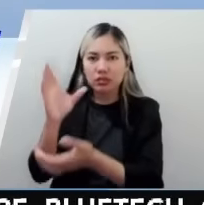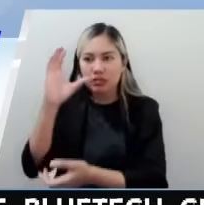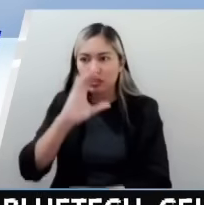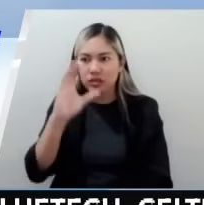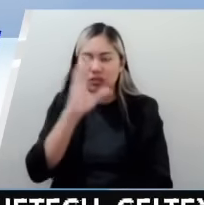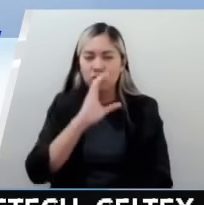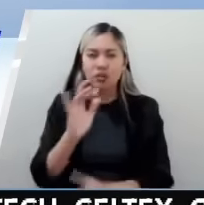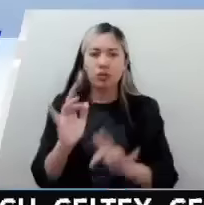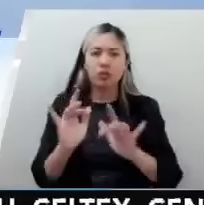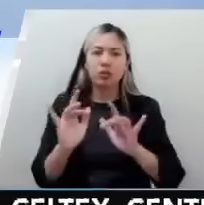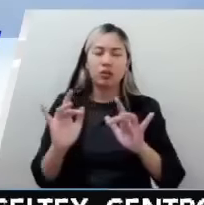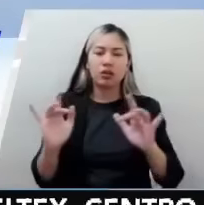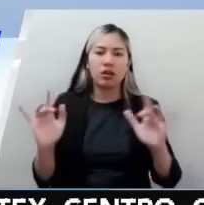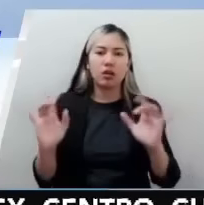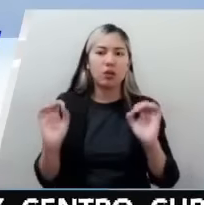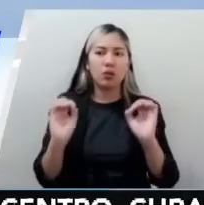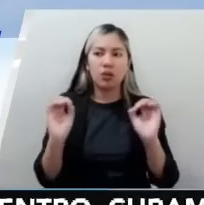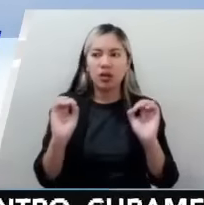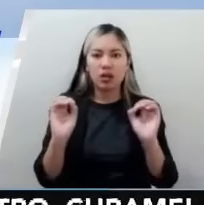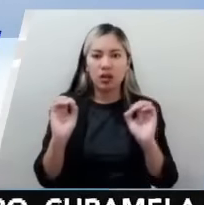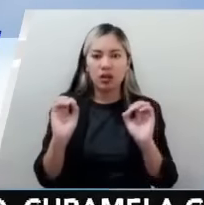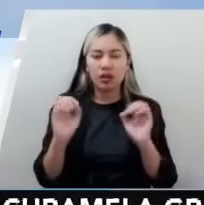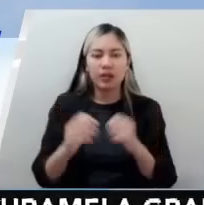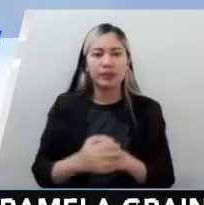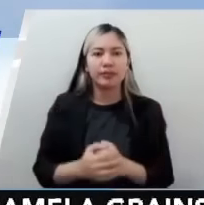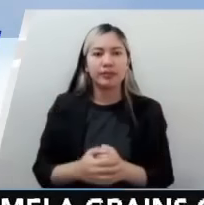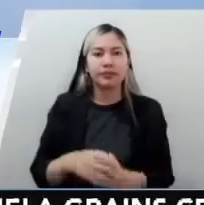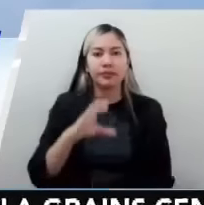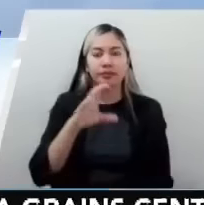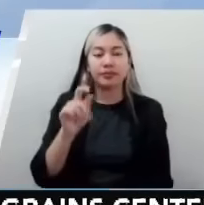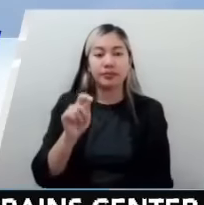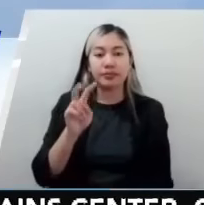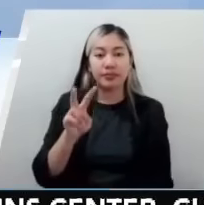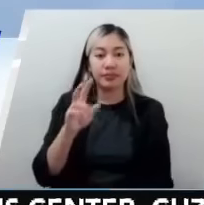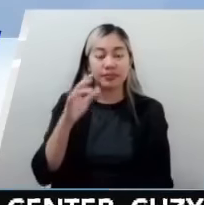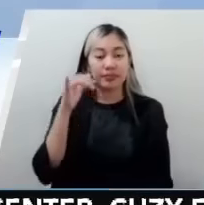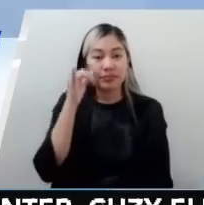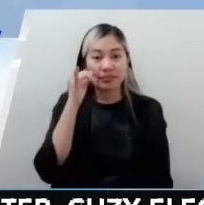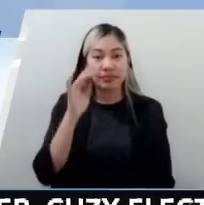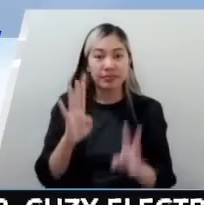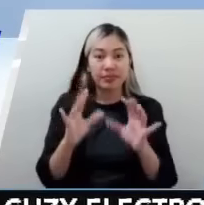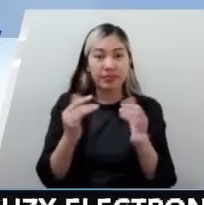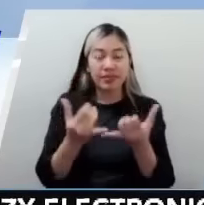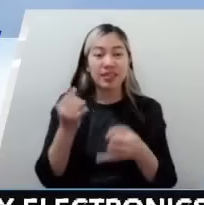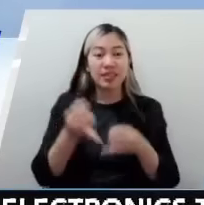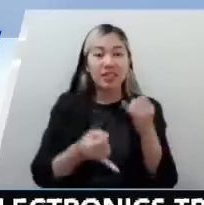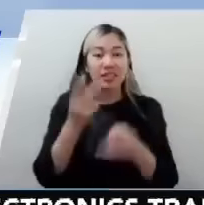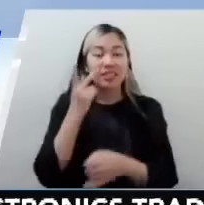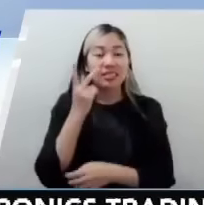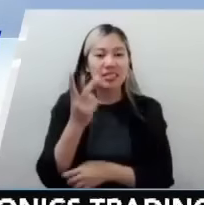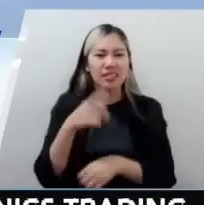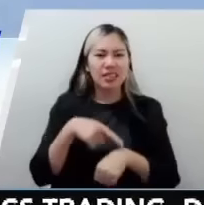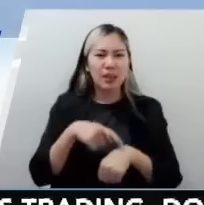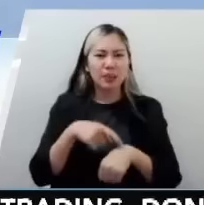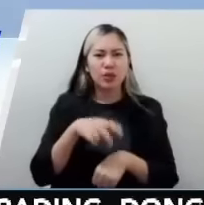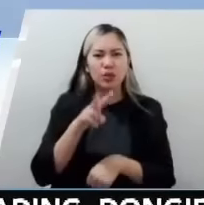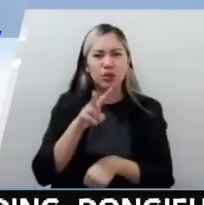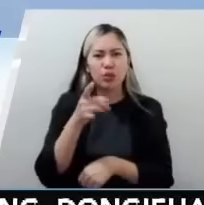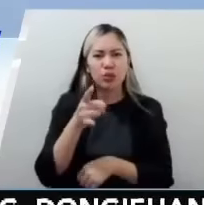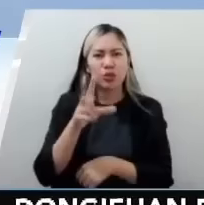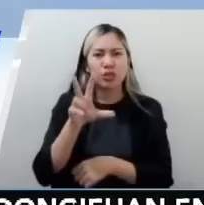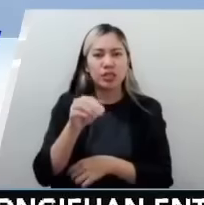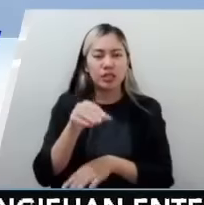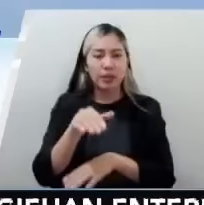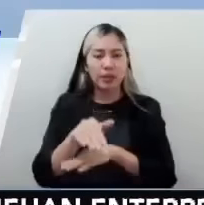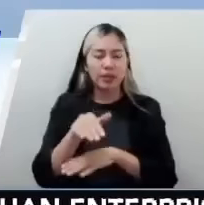talagang update sa kuha ng CCTV camera ng Barangay huling nakita si Angel dakong 2:30 pm ng September 2 na